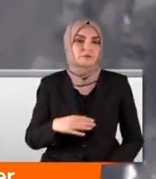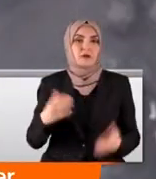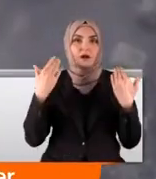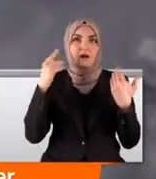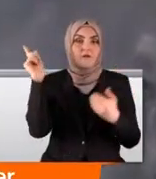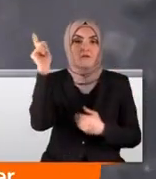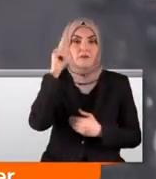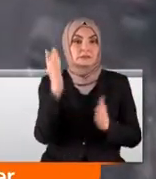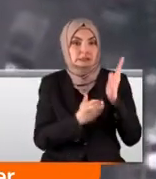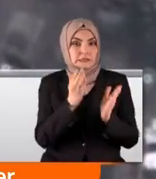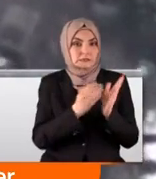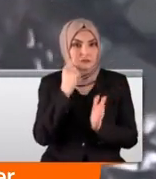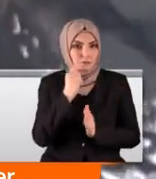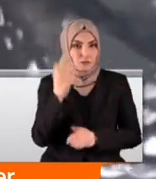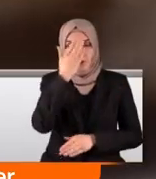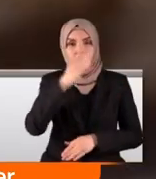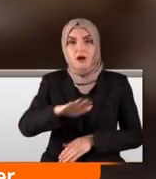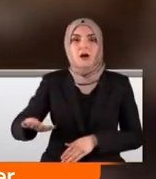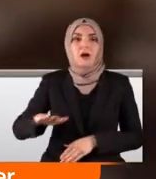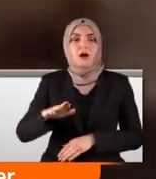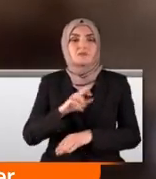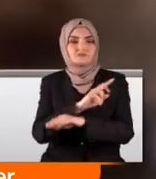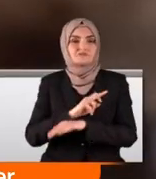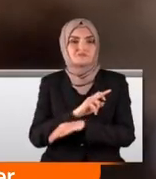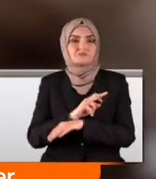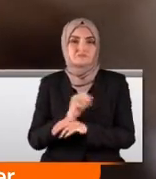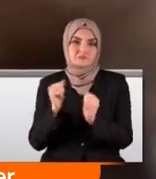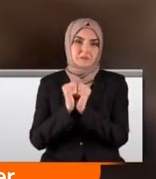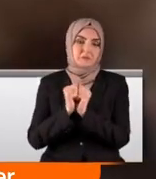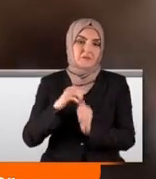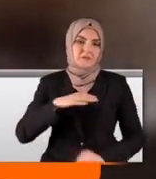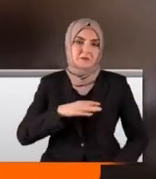Gökyüzündeki saldırılara karadan füzeler de eşlik ediyor.